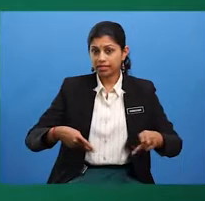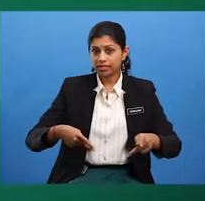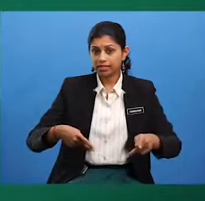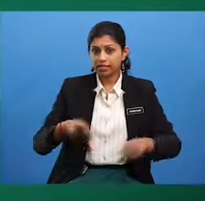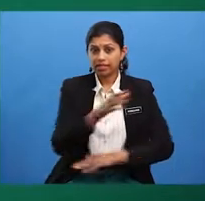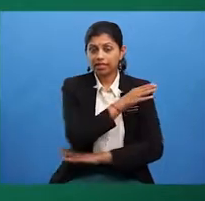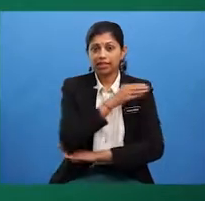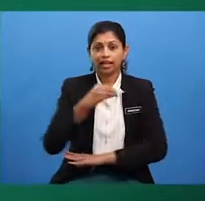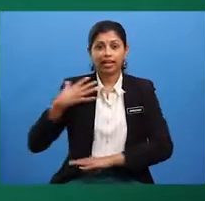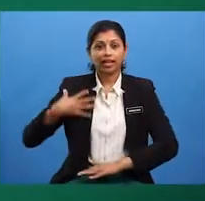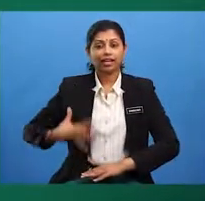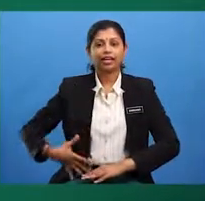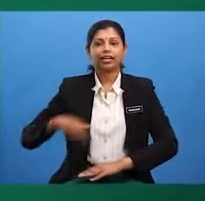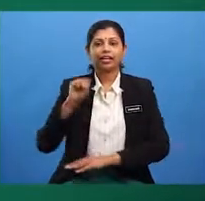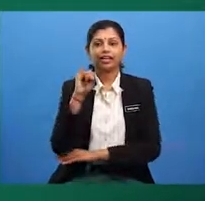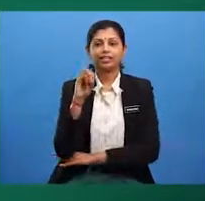kain sintetik.